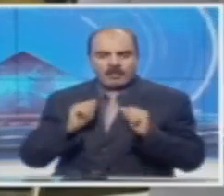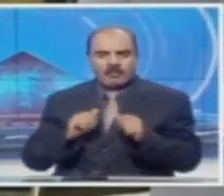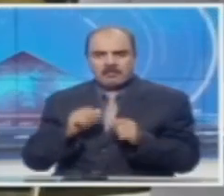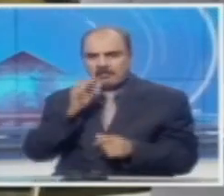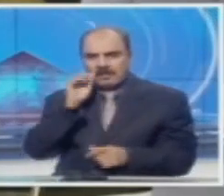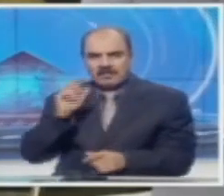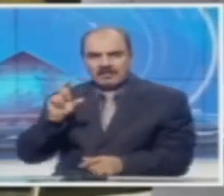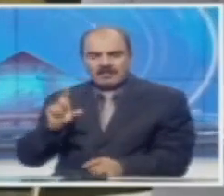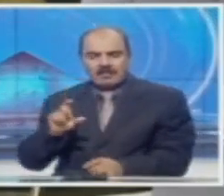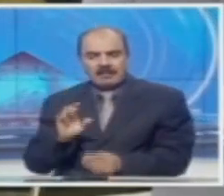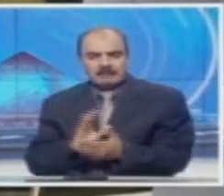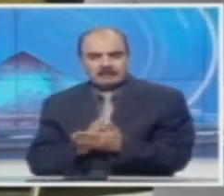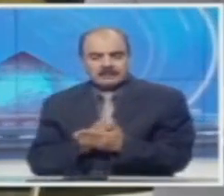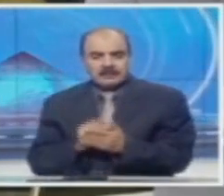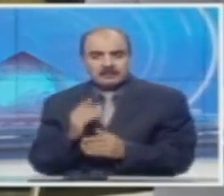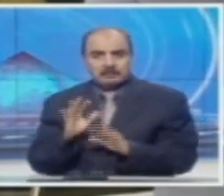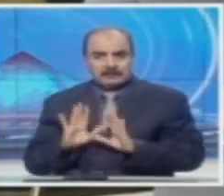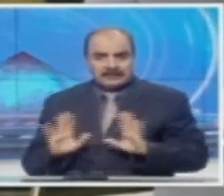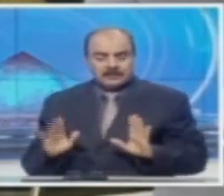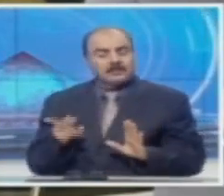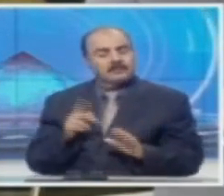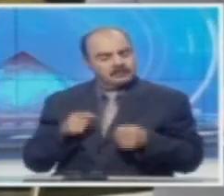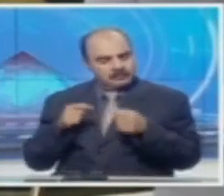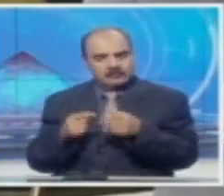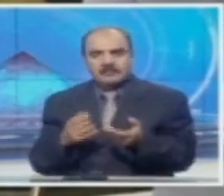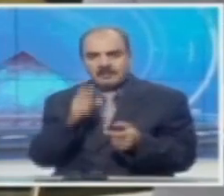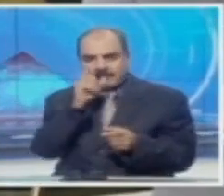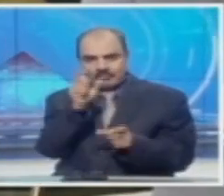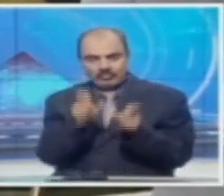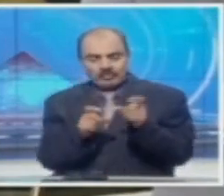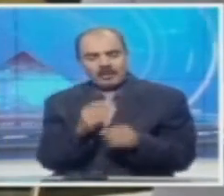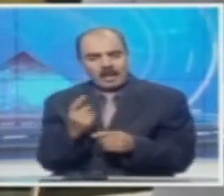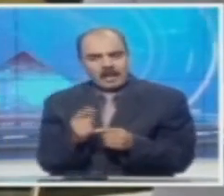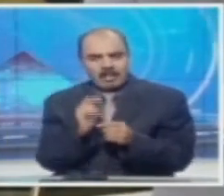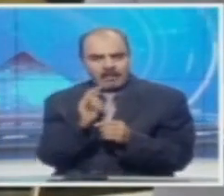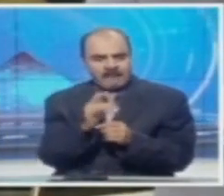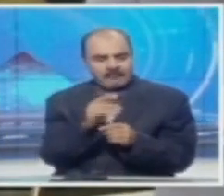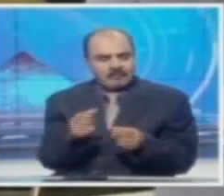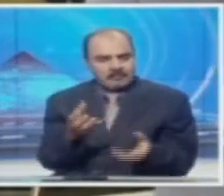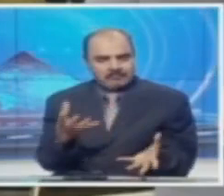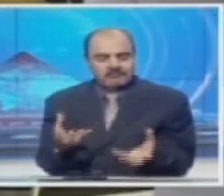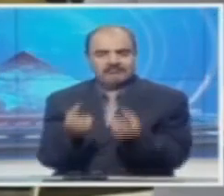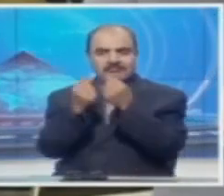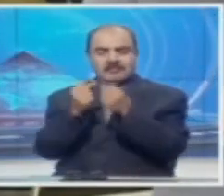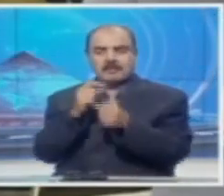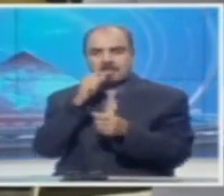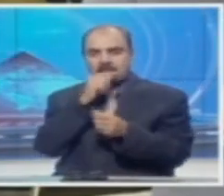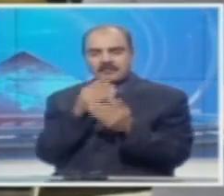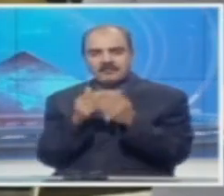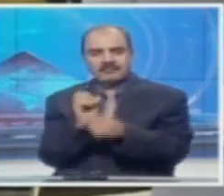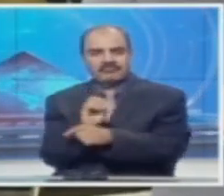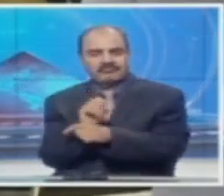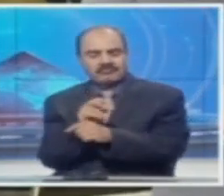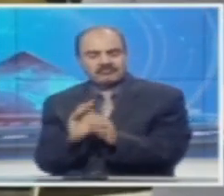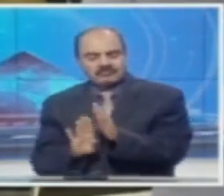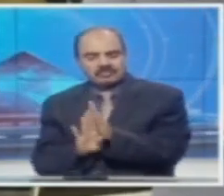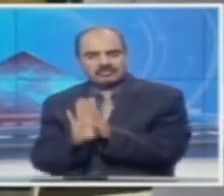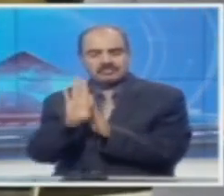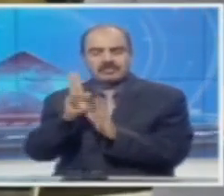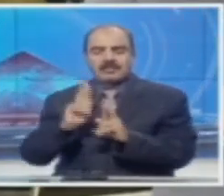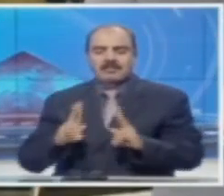مستوى النهوض بالبنية التحتية فقط والرقي بها، ولكن تشمل أيضا تنمية الرائدات الريفيات بدعمهن على